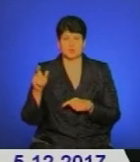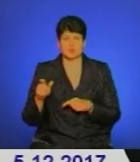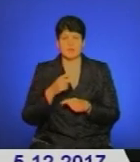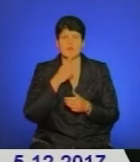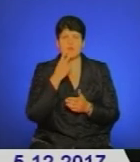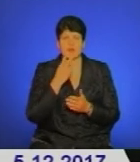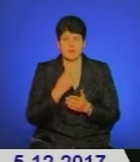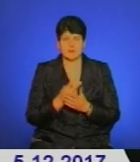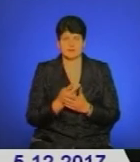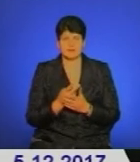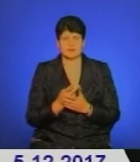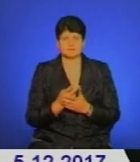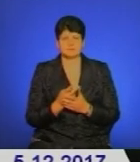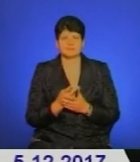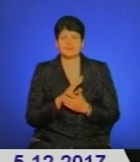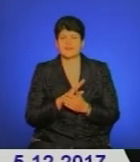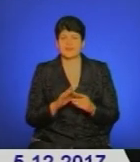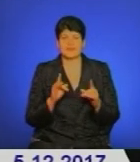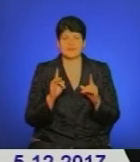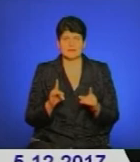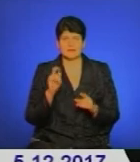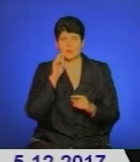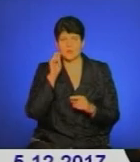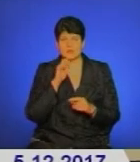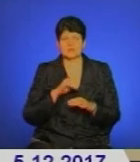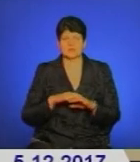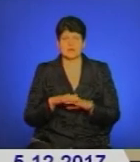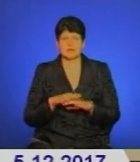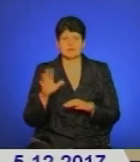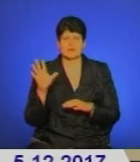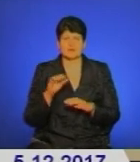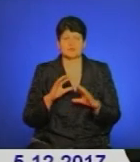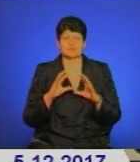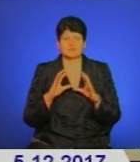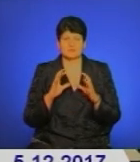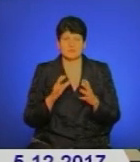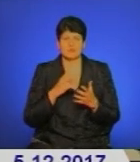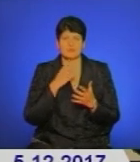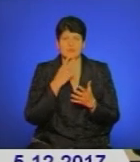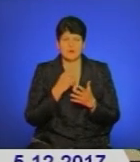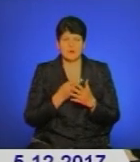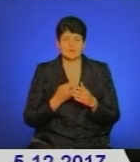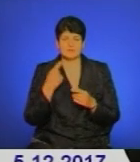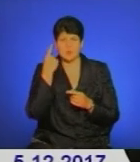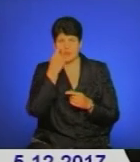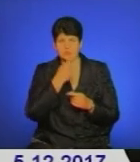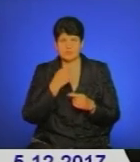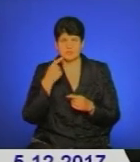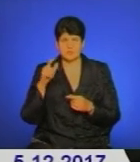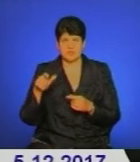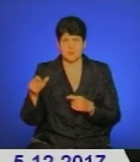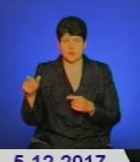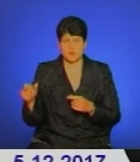показує не тільки українській нації, а цілому світові, показує ці обличчя тих героїв,